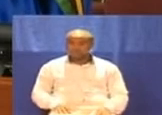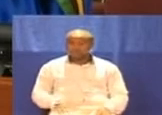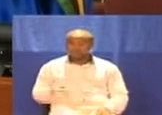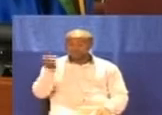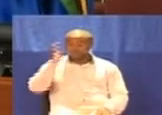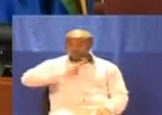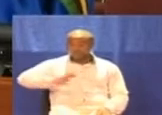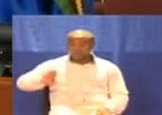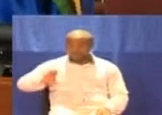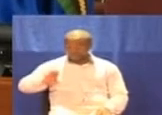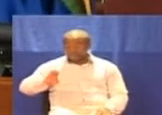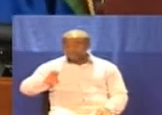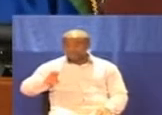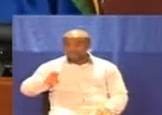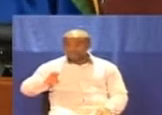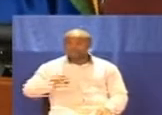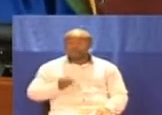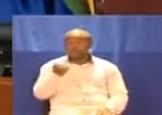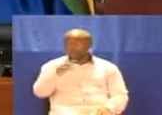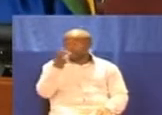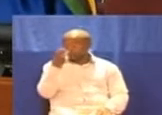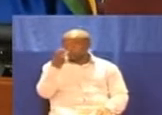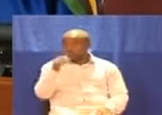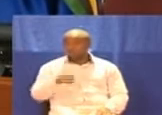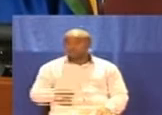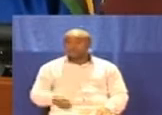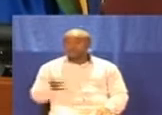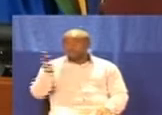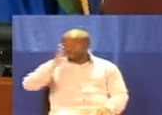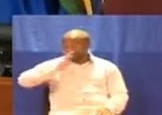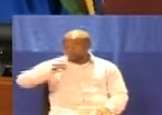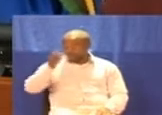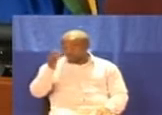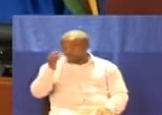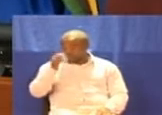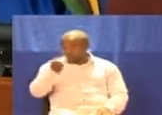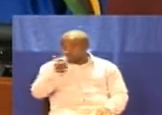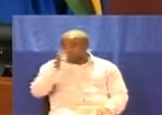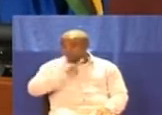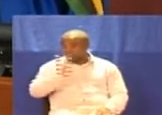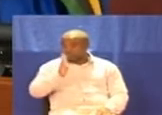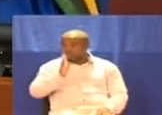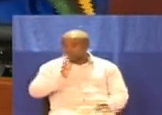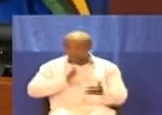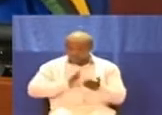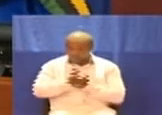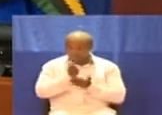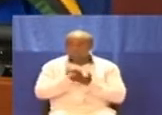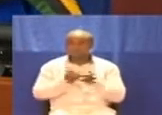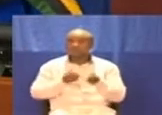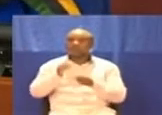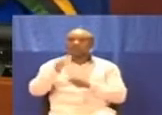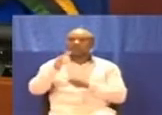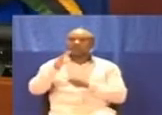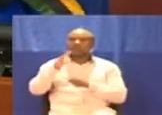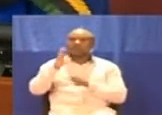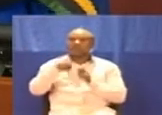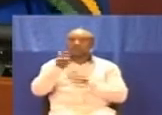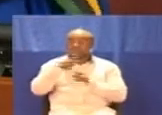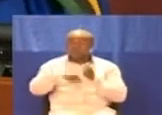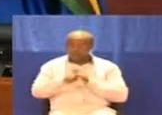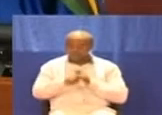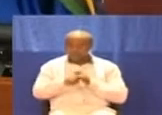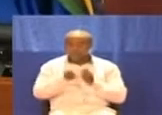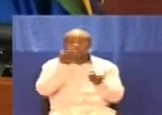tukishapiga atahitimisha, tutapiga kura. Tukishapiga kura tutapitisha appropriation. Baada ya hapo itaingia finance bill.